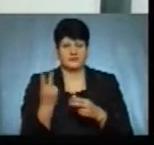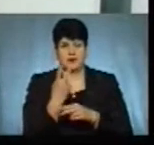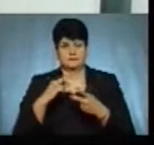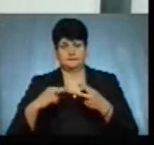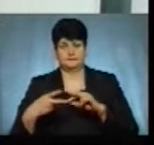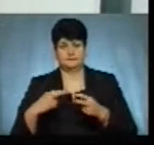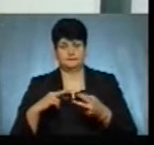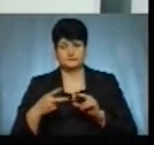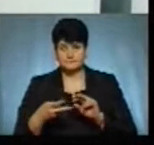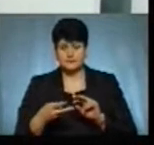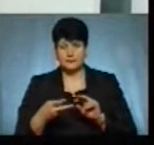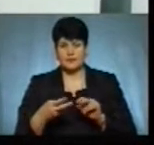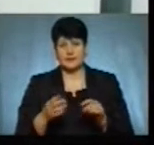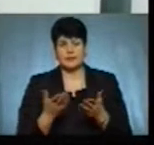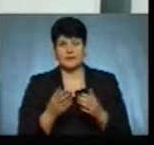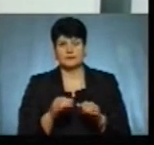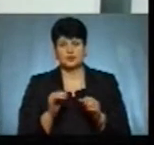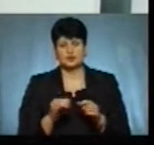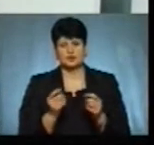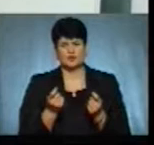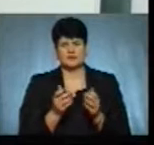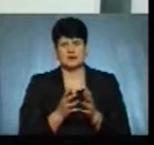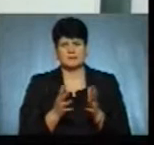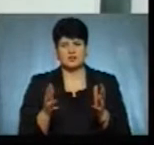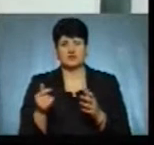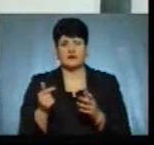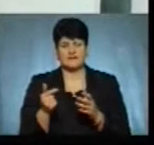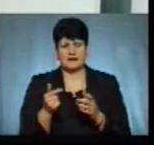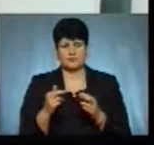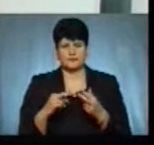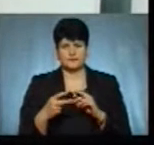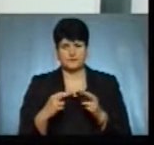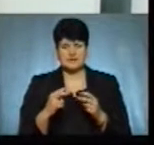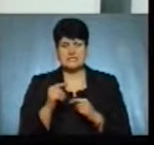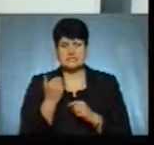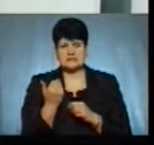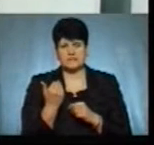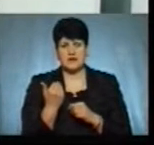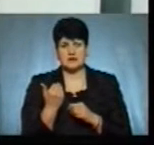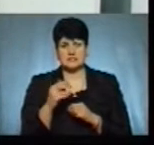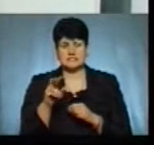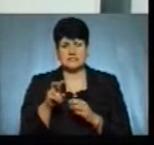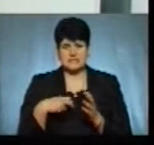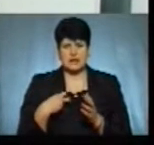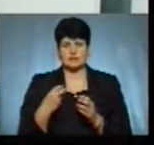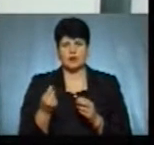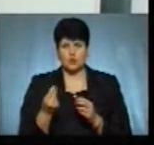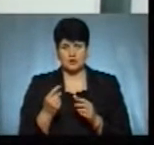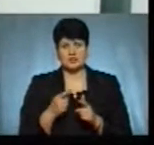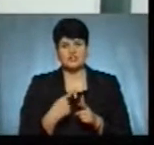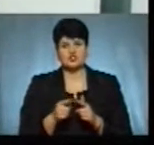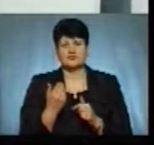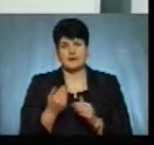інших моментів, які десь можуть трішки більше в гривневому еквіваленті з вас зняти коштів, ніж ви